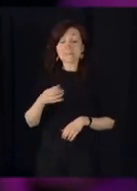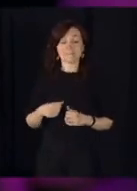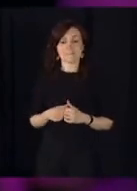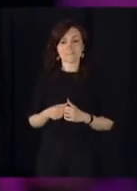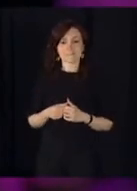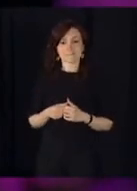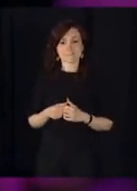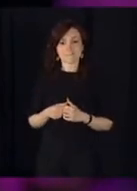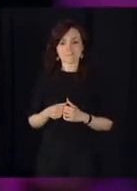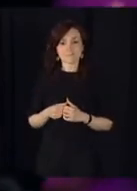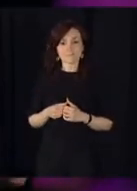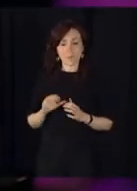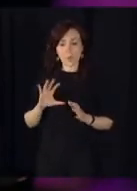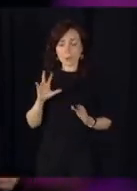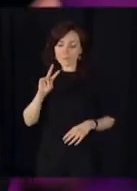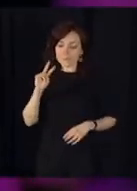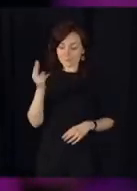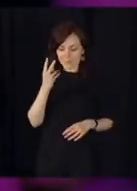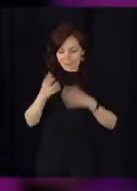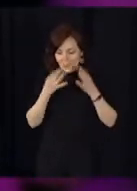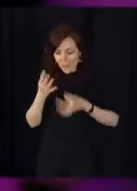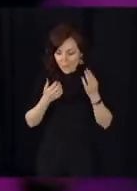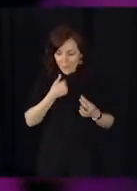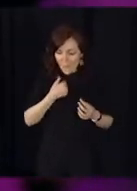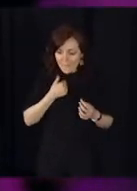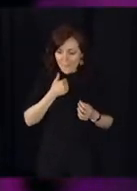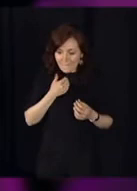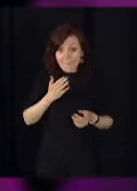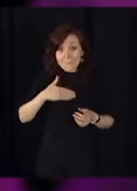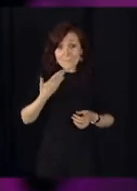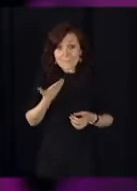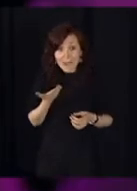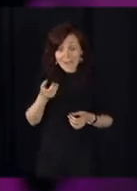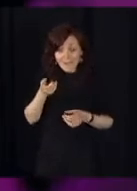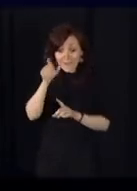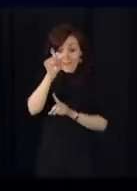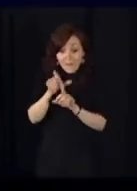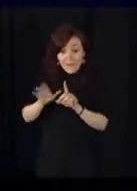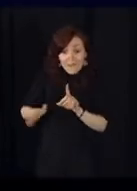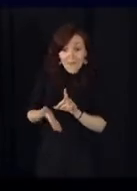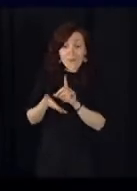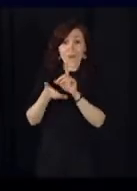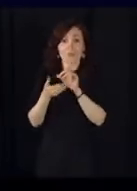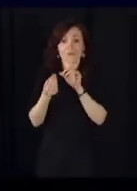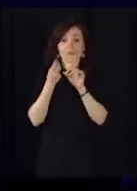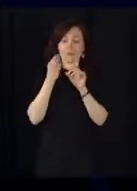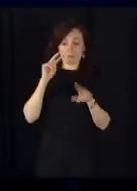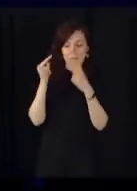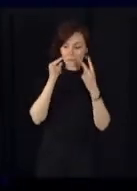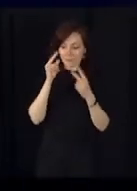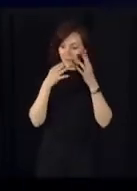chemin de soi à soi-même passe par l'autre. Merci. Bravo.